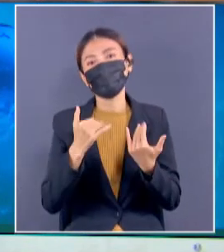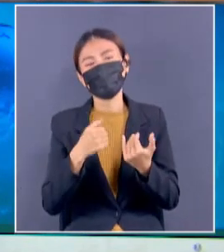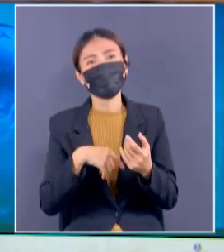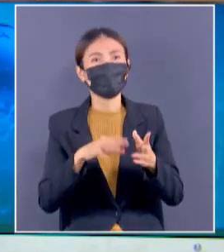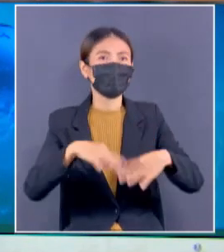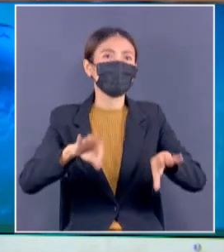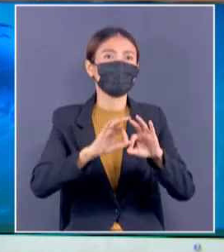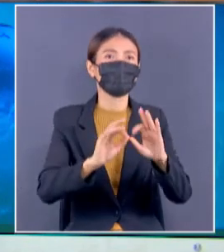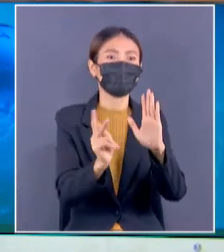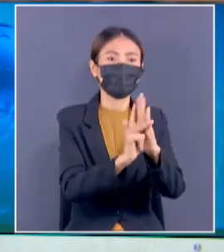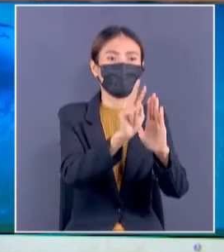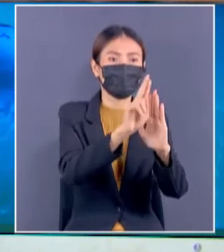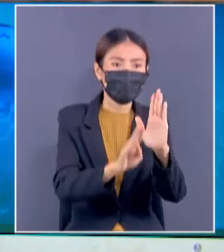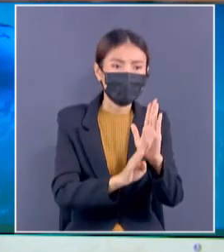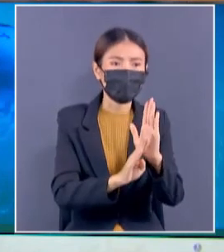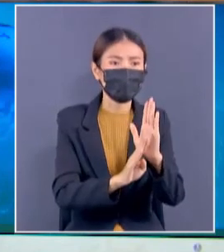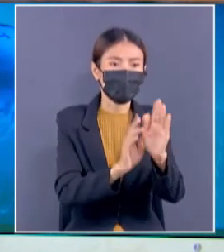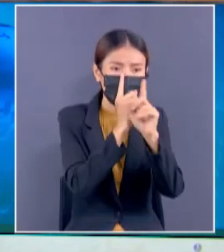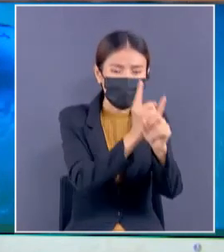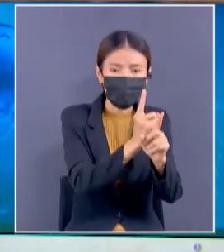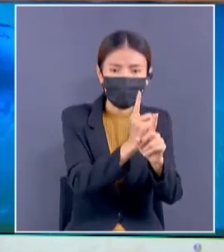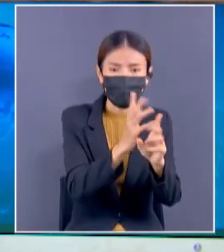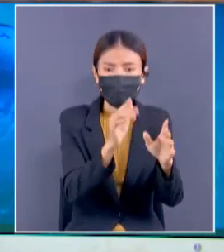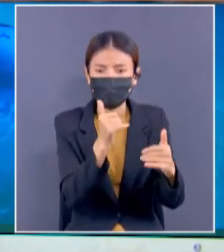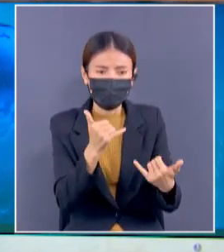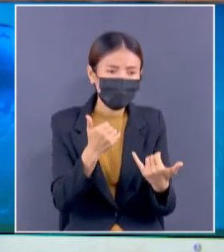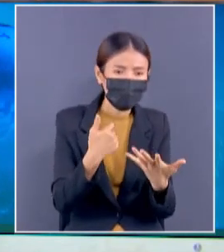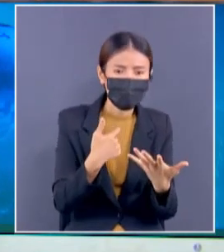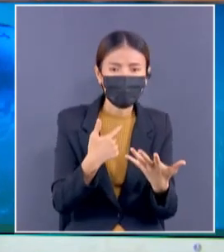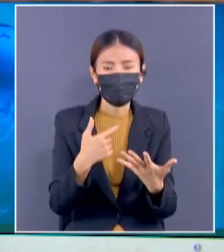ที่จะต้องเป็นนะมันอยู่กึ่งกลางระหว่างคำเหล่านี้ต้องทำความเข้าใจกันด้วยนะคะ